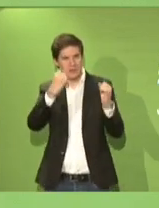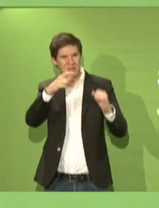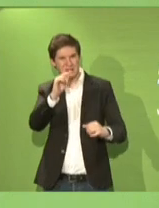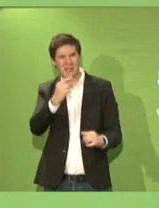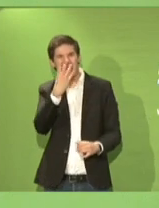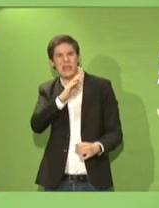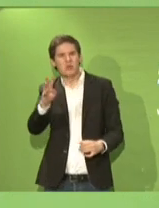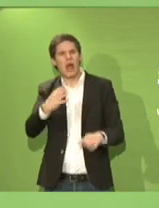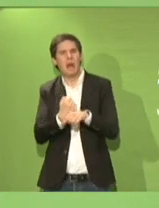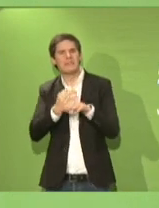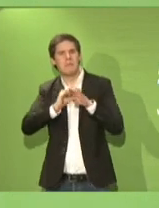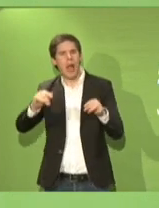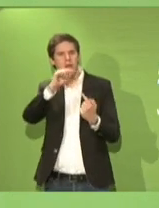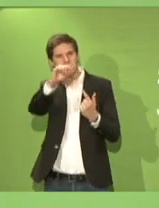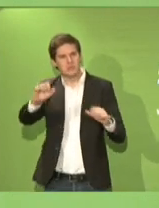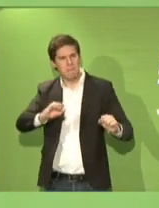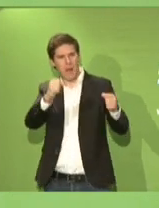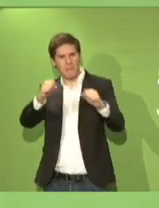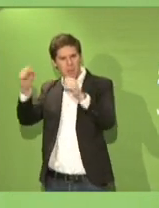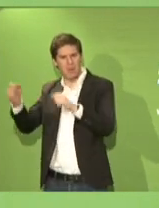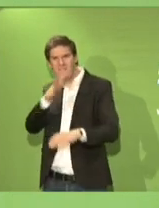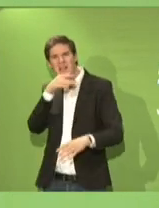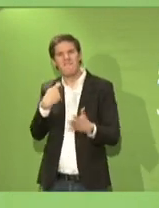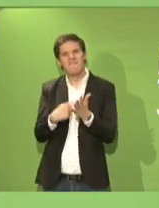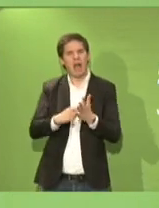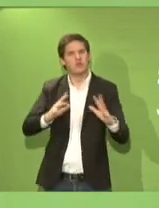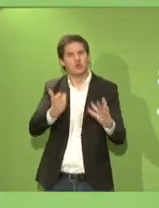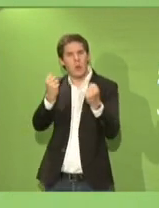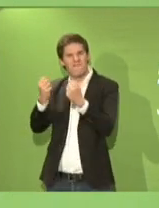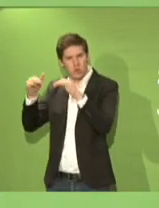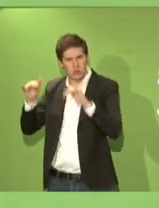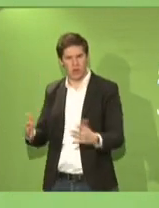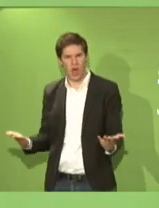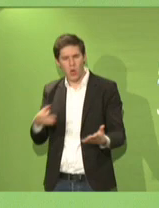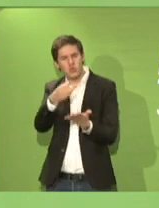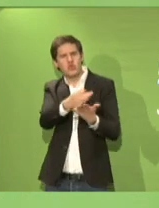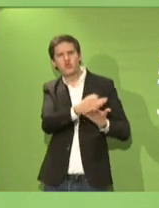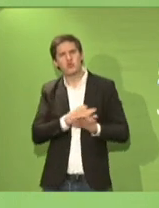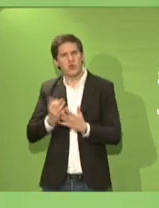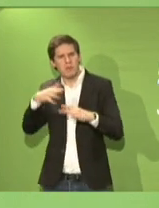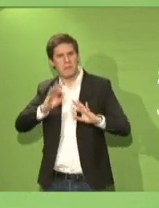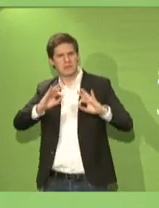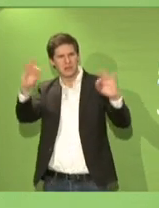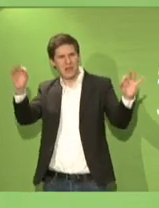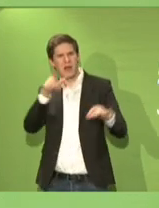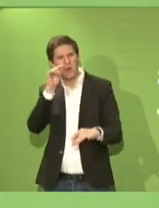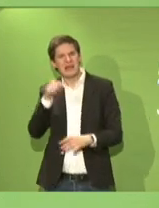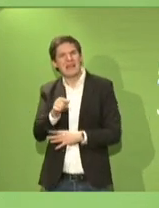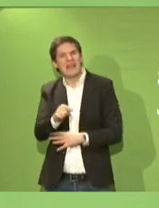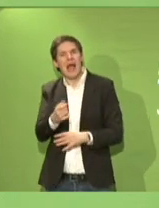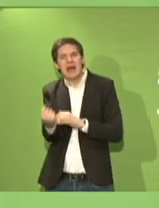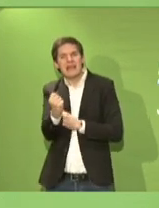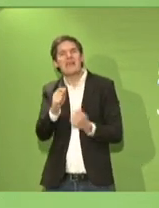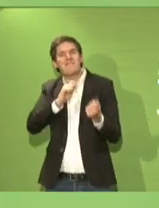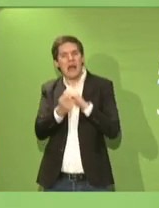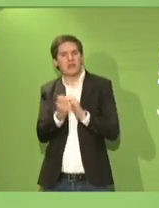eine riesige regionale Wertschöpfung auf den Weg gebracht in den Kommunen, eine Demokratisierung der Energiewende. Ich habe eben von der